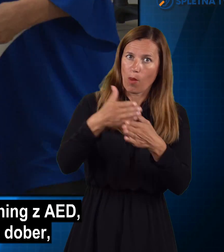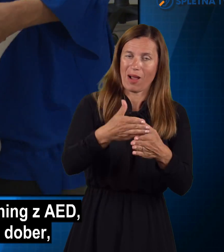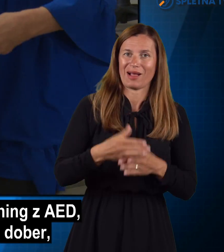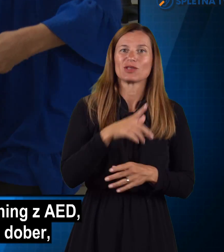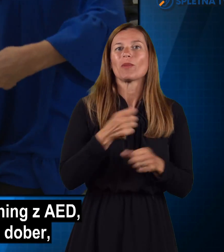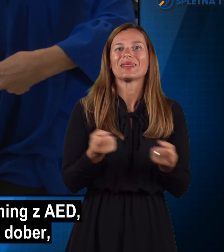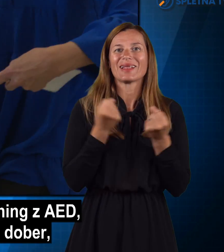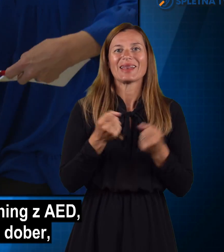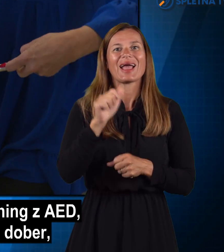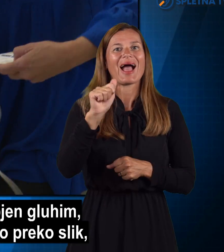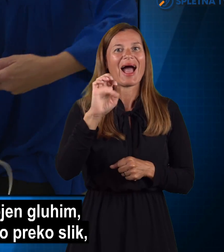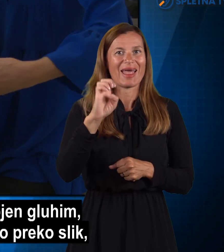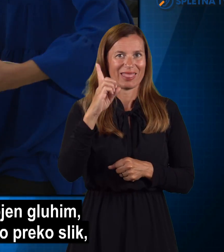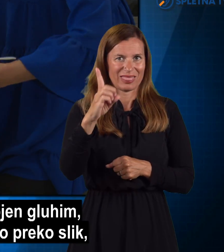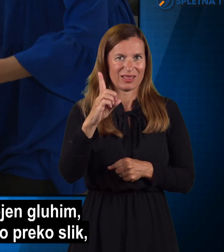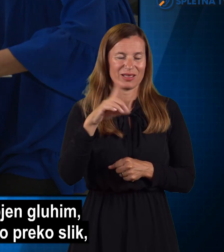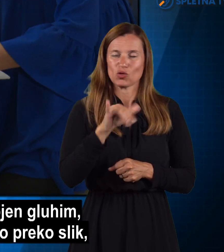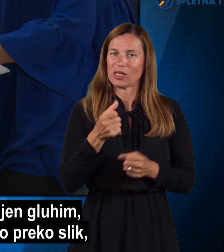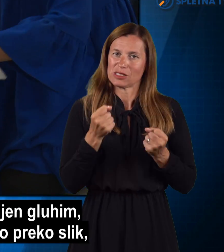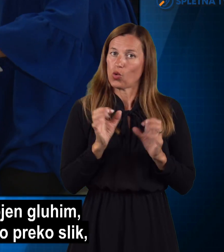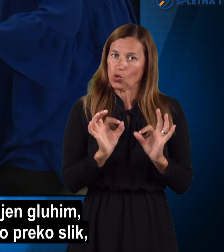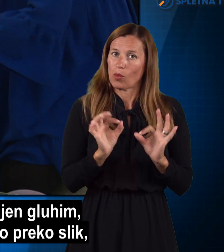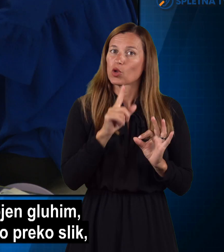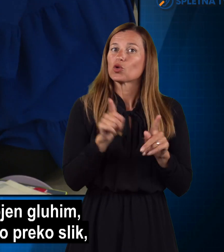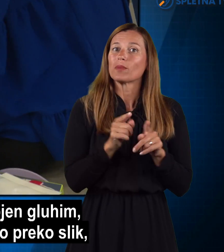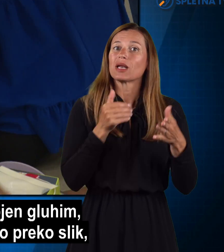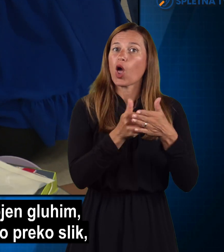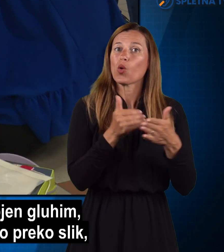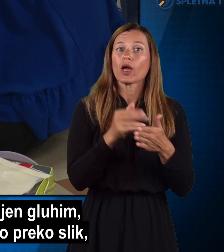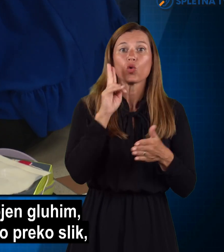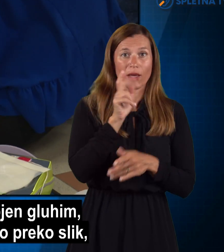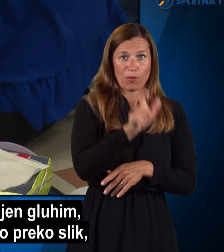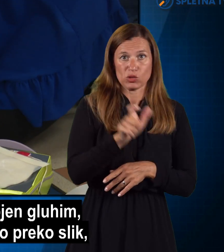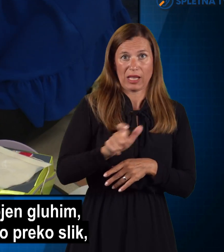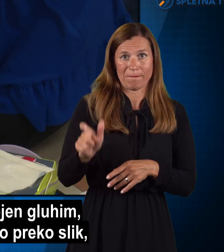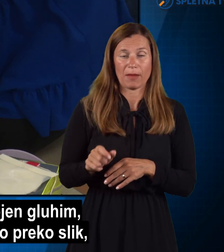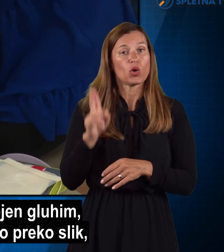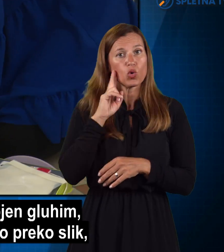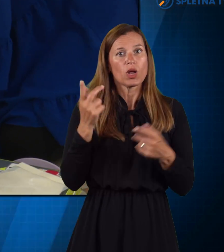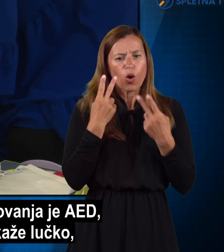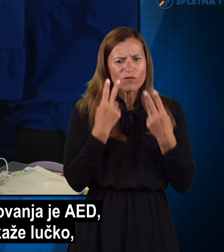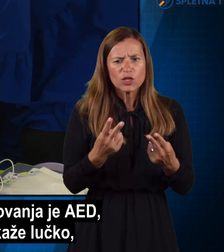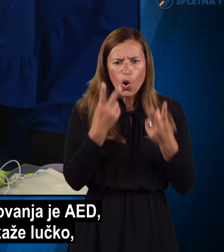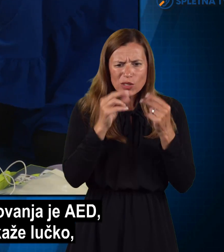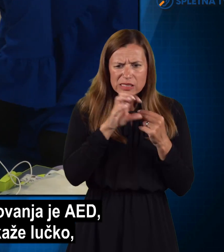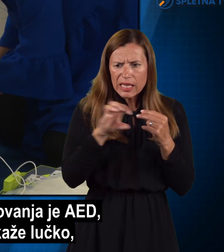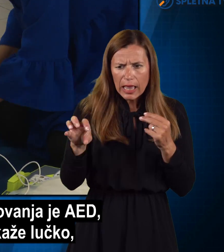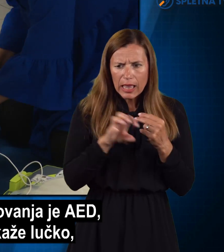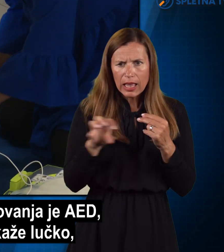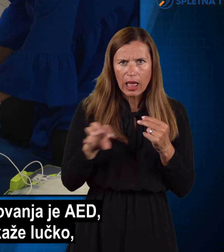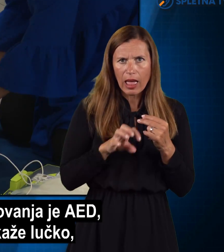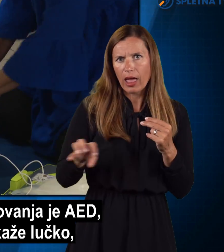bistvu zelo dober, ker je prilagojen tudi gluhim osebam, ki lahko vidijo preko slik, v kateri